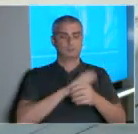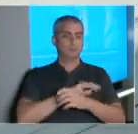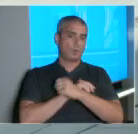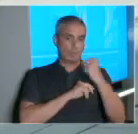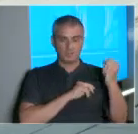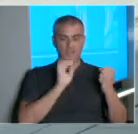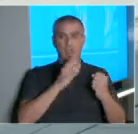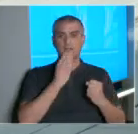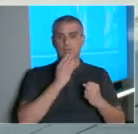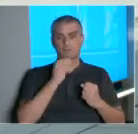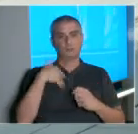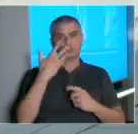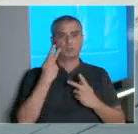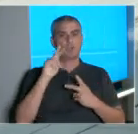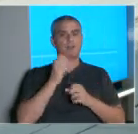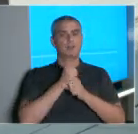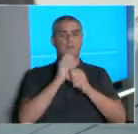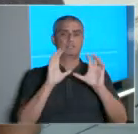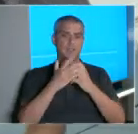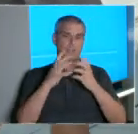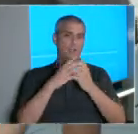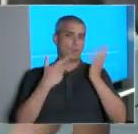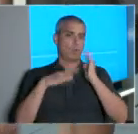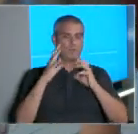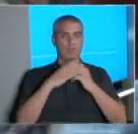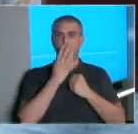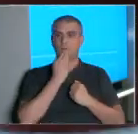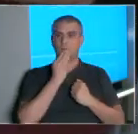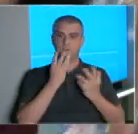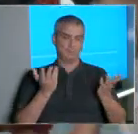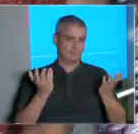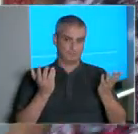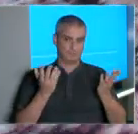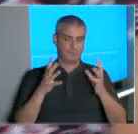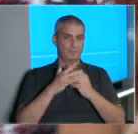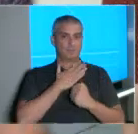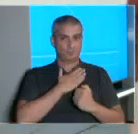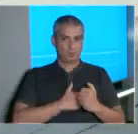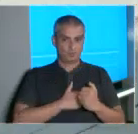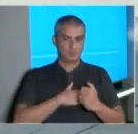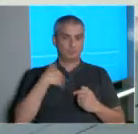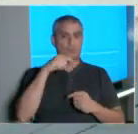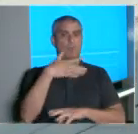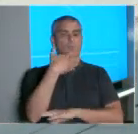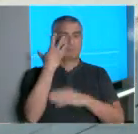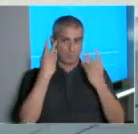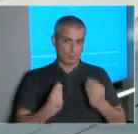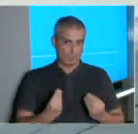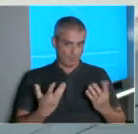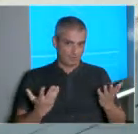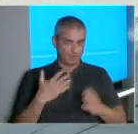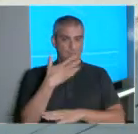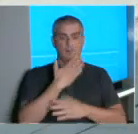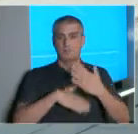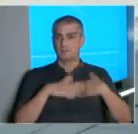שמאלנית, אנטי-יהודית, שתהיה יותר מייצג את העם. העם ברובו הוא עם יהודי, עם שרוצה שיהיה פה מדינה טובה,